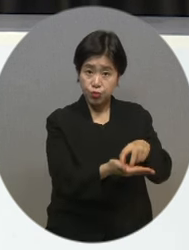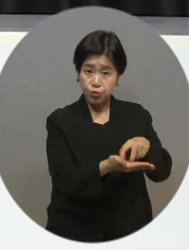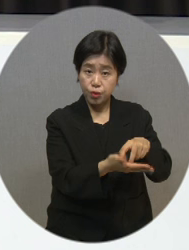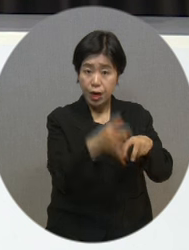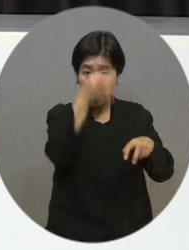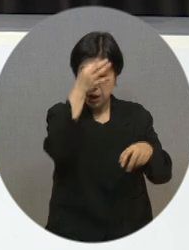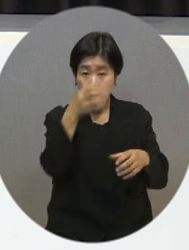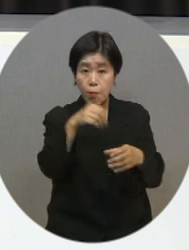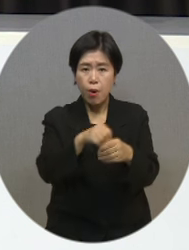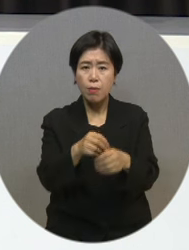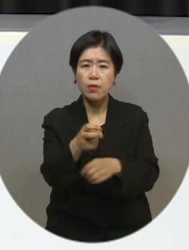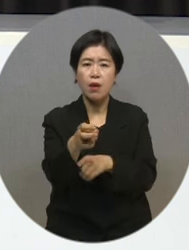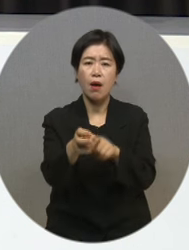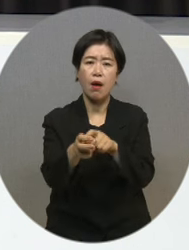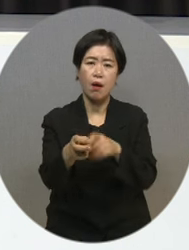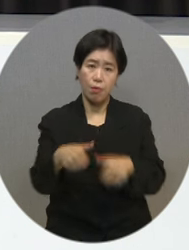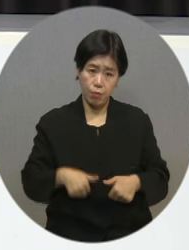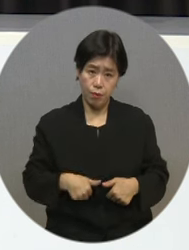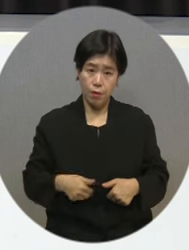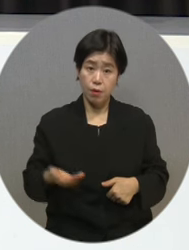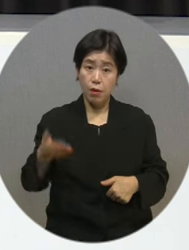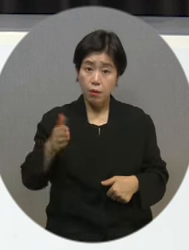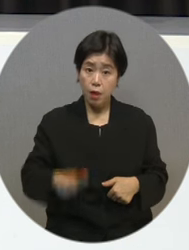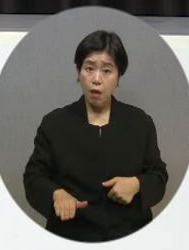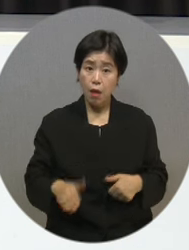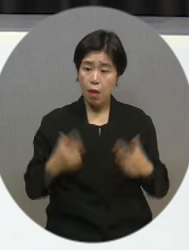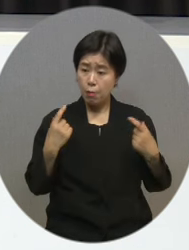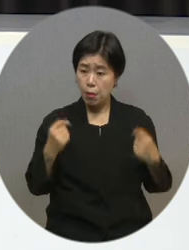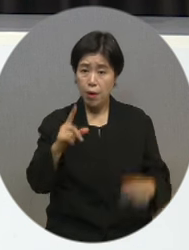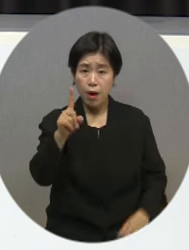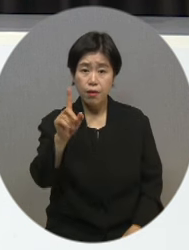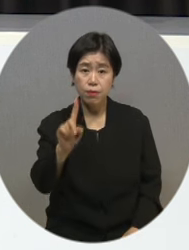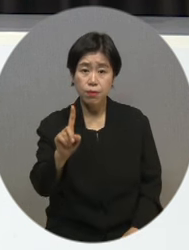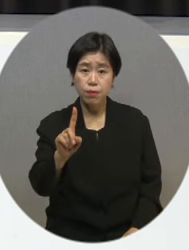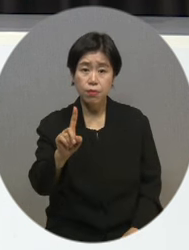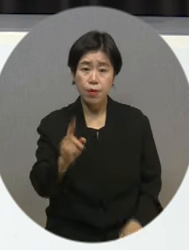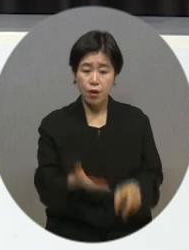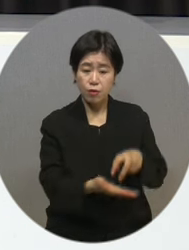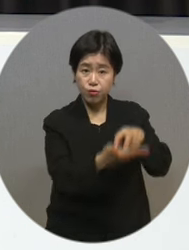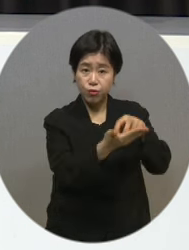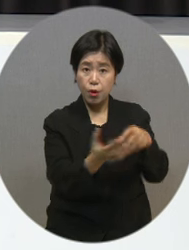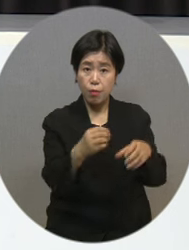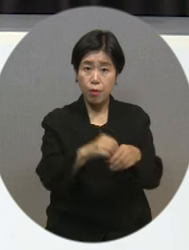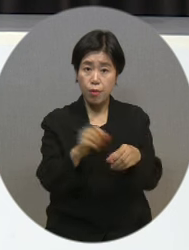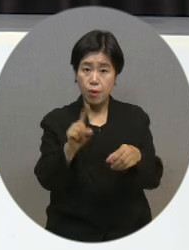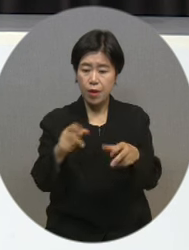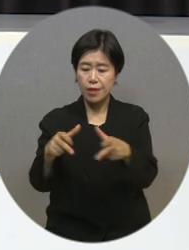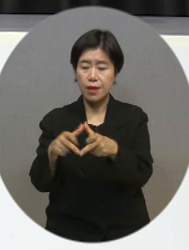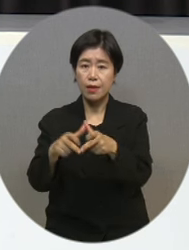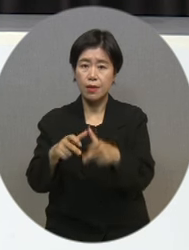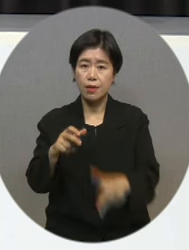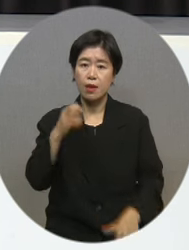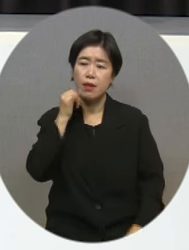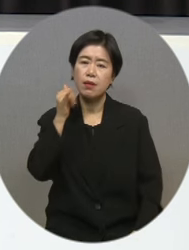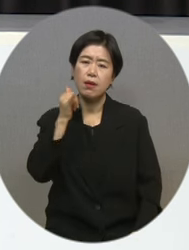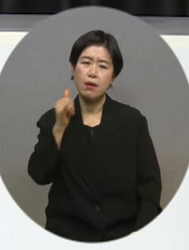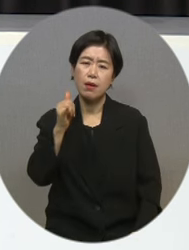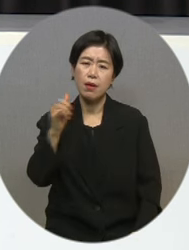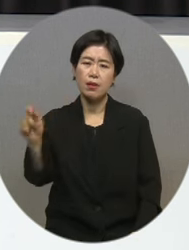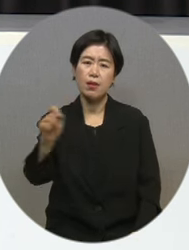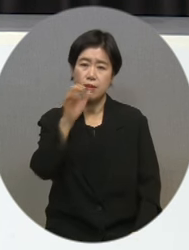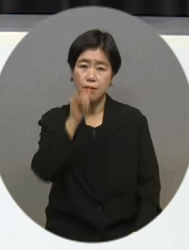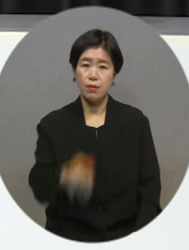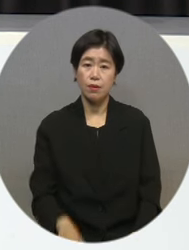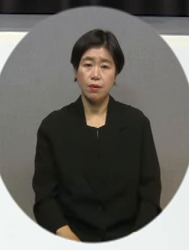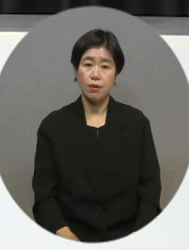근데 지금 여전히 그 장애인 콜택시라고 하는 그 리프트 차는 직시콜로 하고 있지만 지방비로만